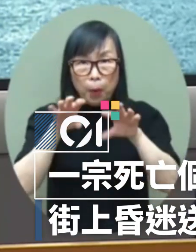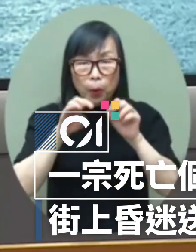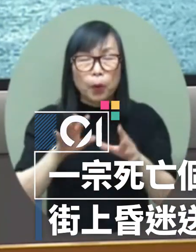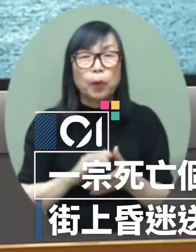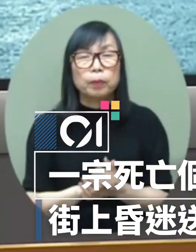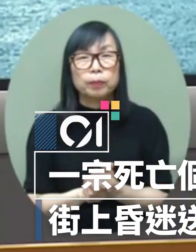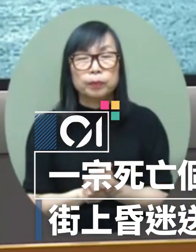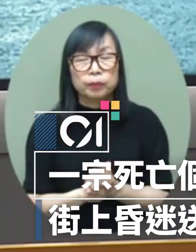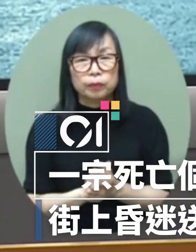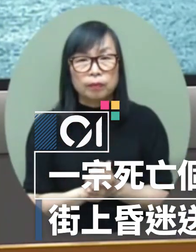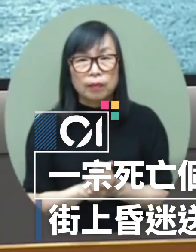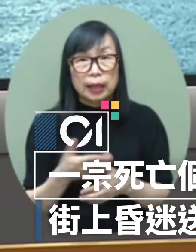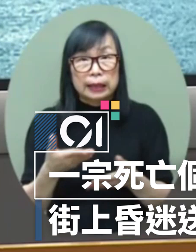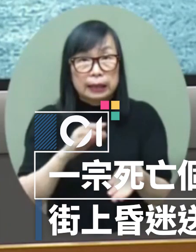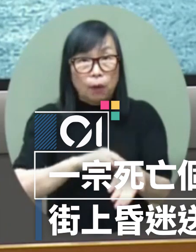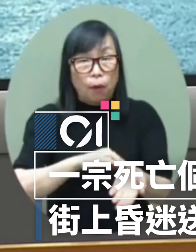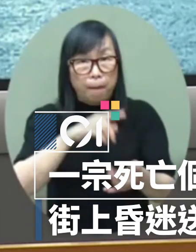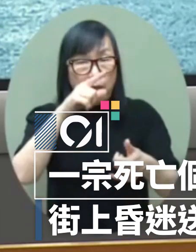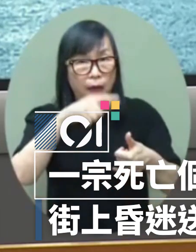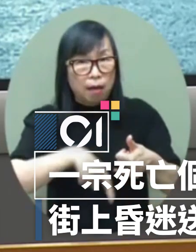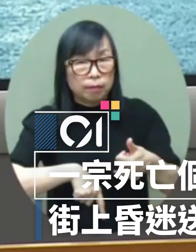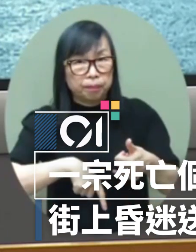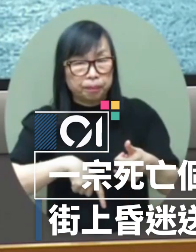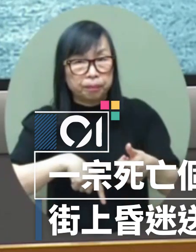下嘅。咁呢個病人佢喺